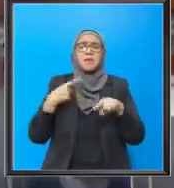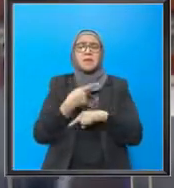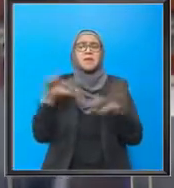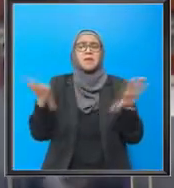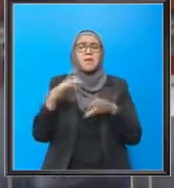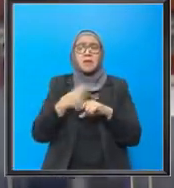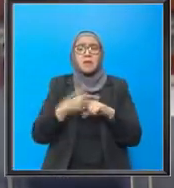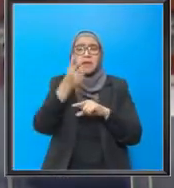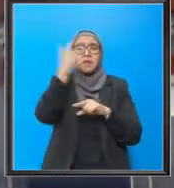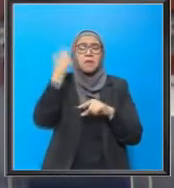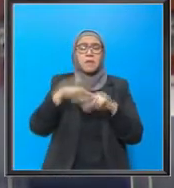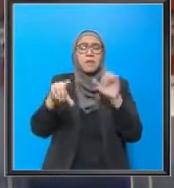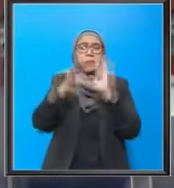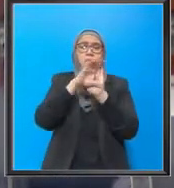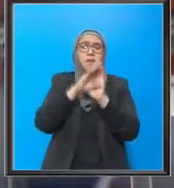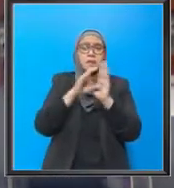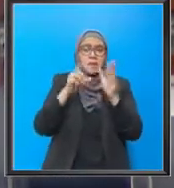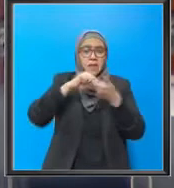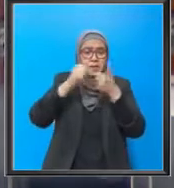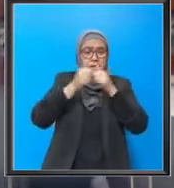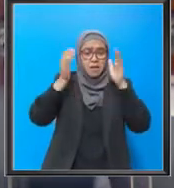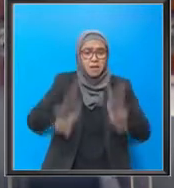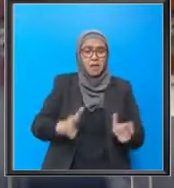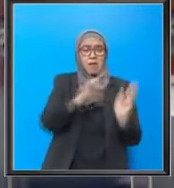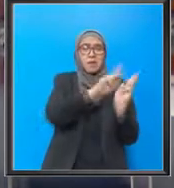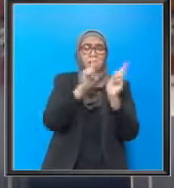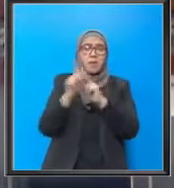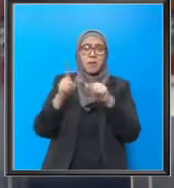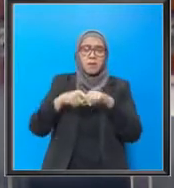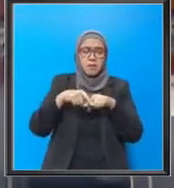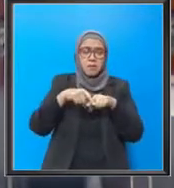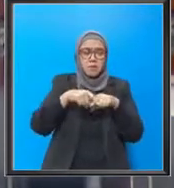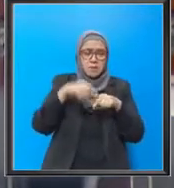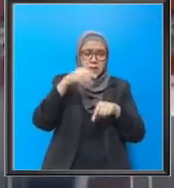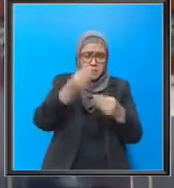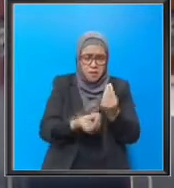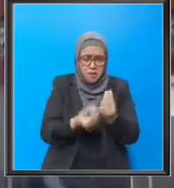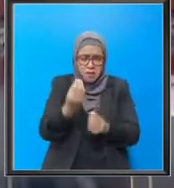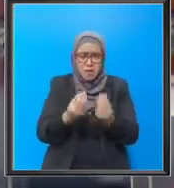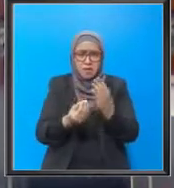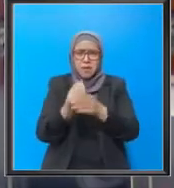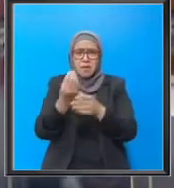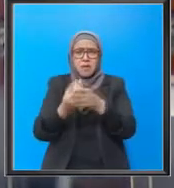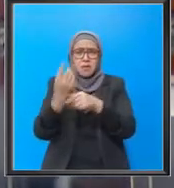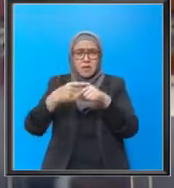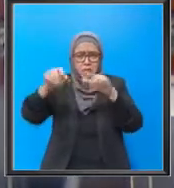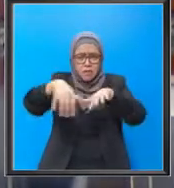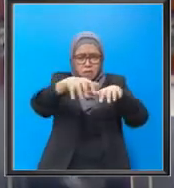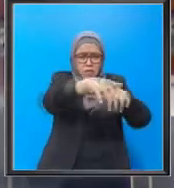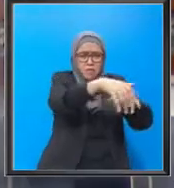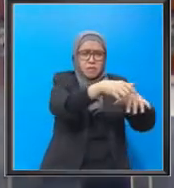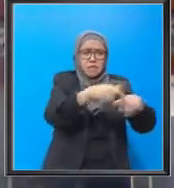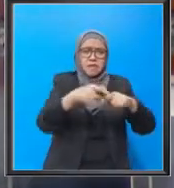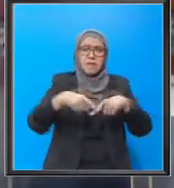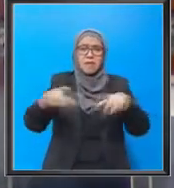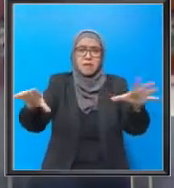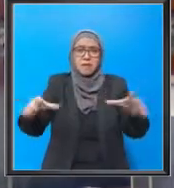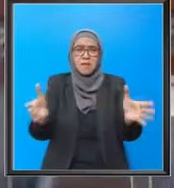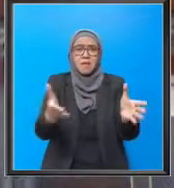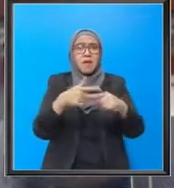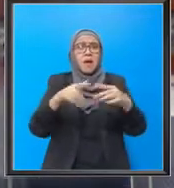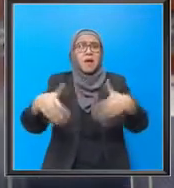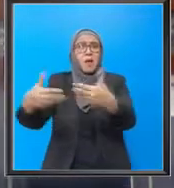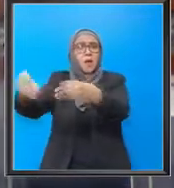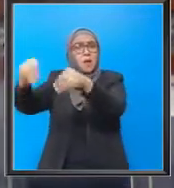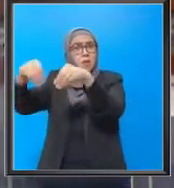bila rasanya macam mana pemasarannya Yang ini kadang-kadang kita kena tengok dari segi Va macam mano peranannya suhu orang kampung tanam